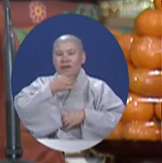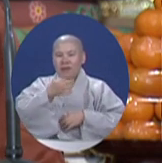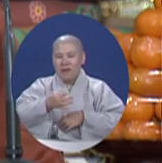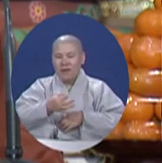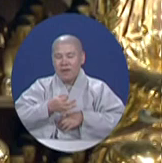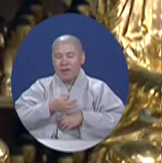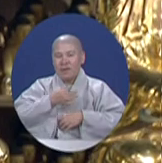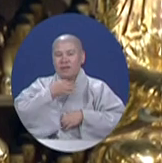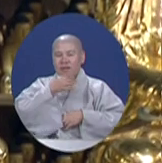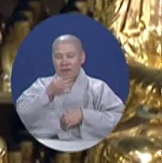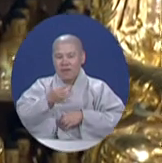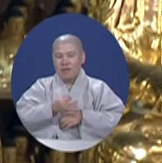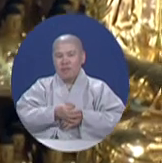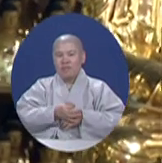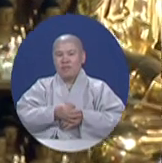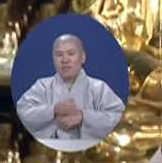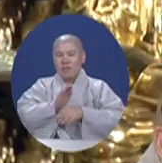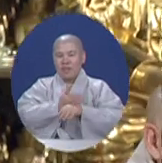하시.